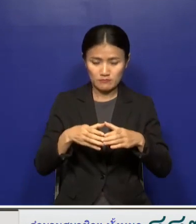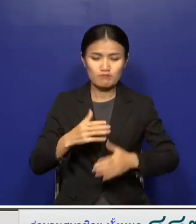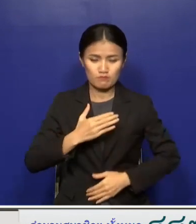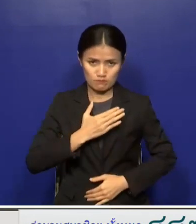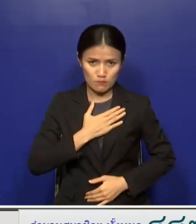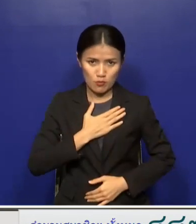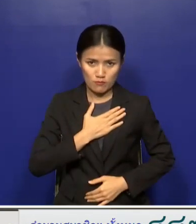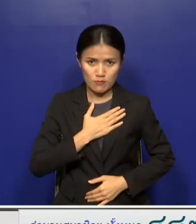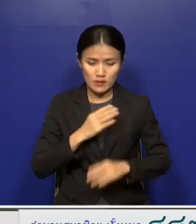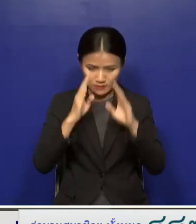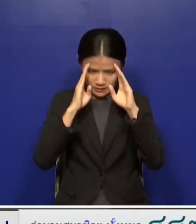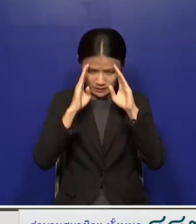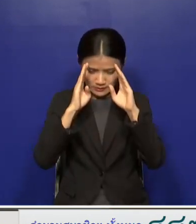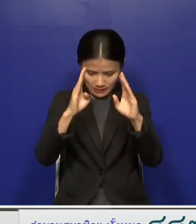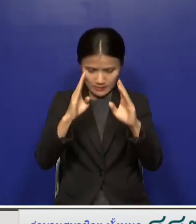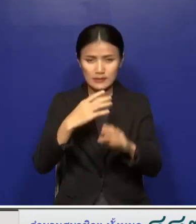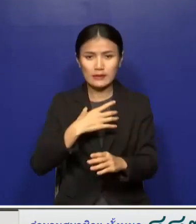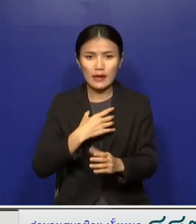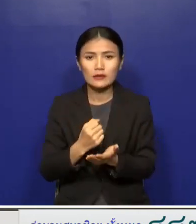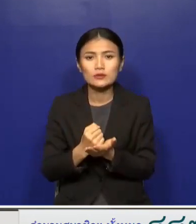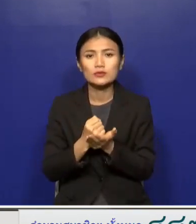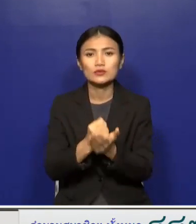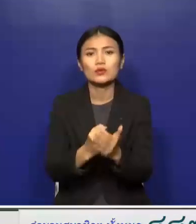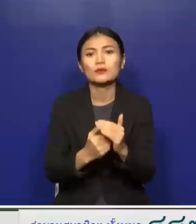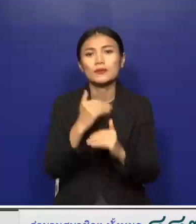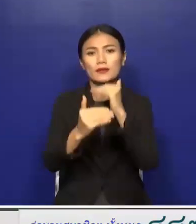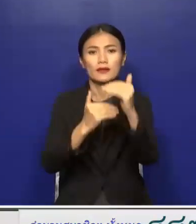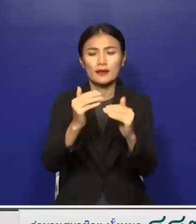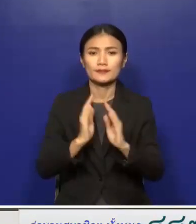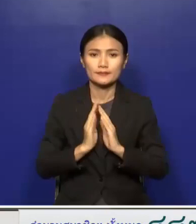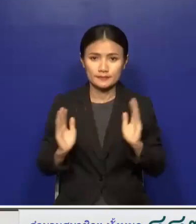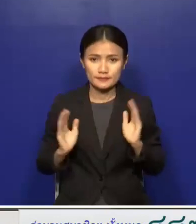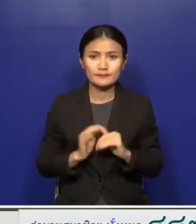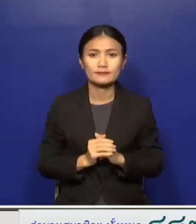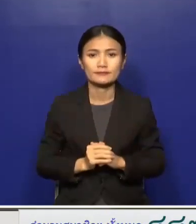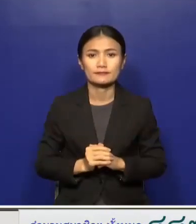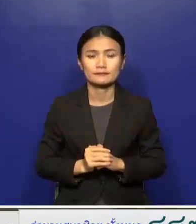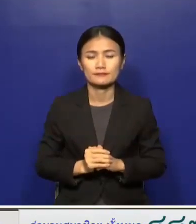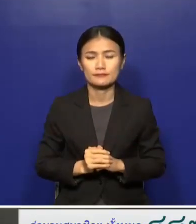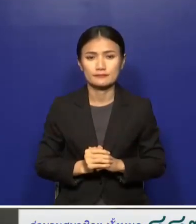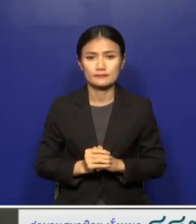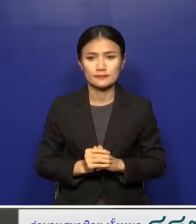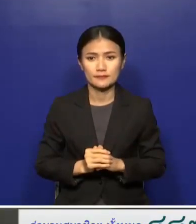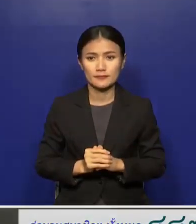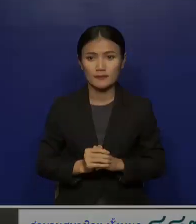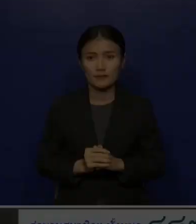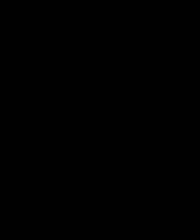การเมืองตั้งใจตามอุดมการณ์ของนักการเมืองคนหนึ่งครับขอบคุณท่านประธานครับสวัสดีครับ ขอบคุณนะครับ